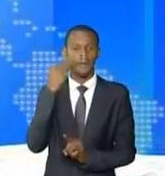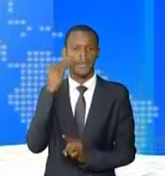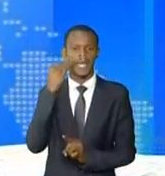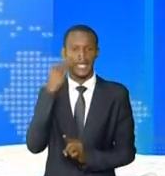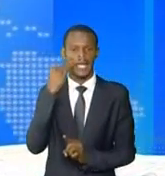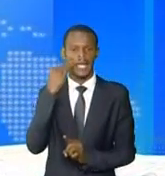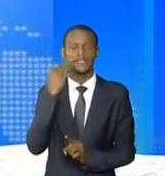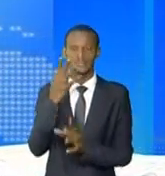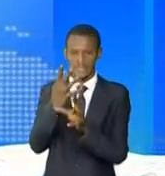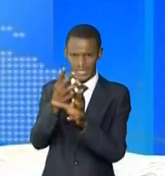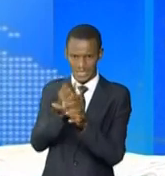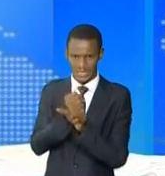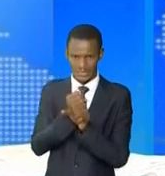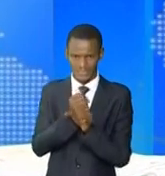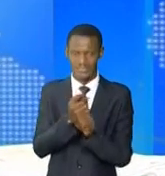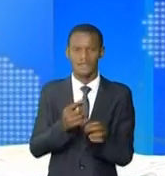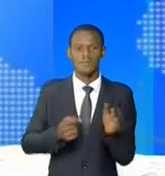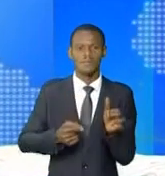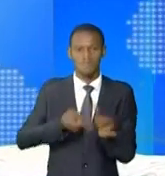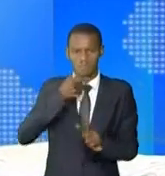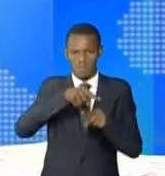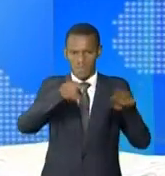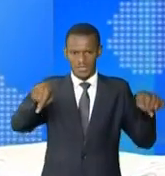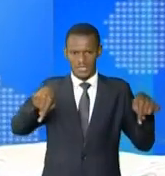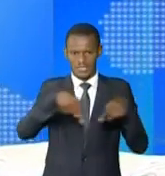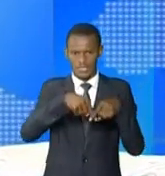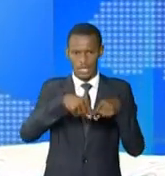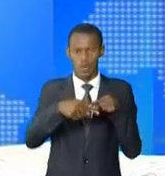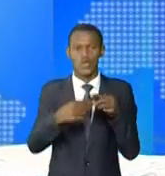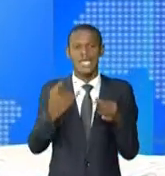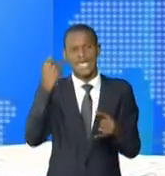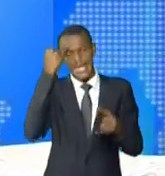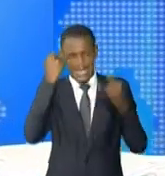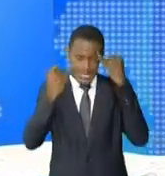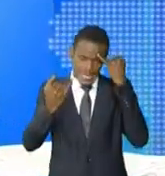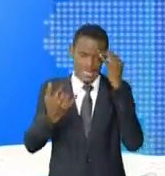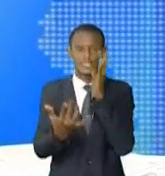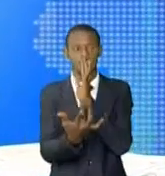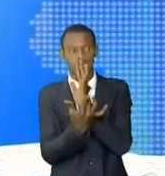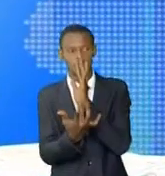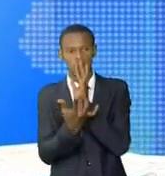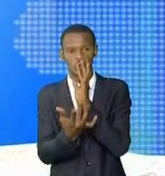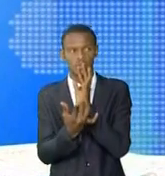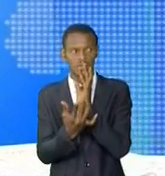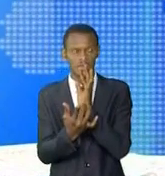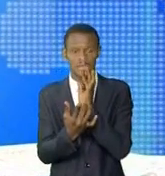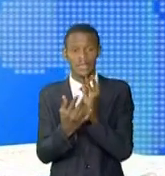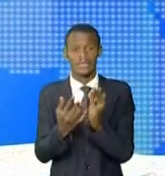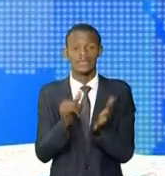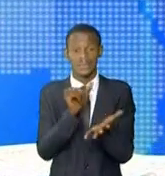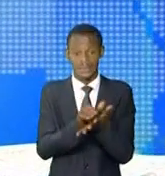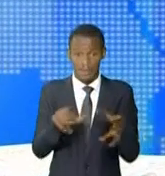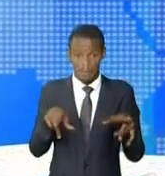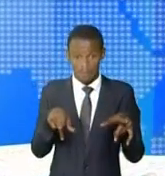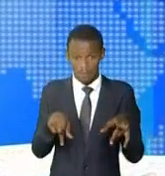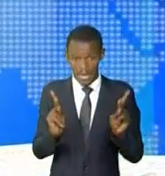de l'industrie et de l'innovation technologique. Ce salon va permettre à la RDC de soigner son image en rapport avec la ZLECAF et la